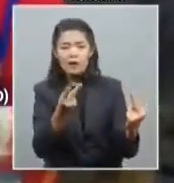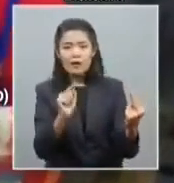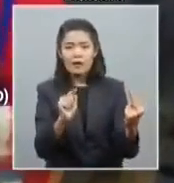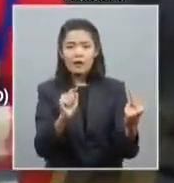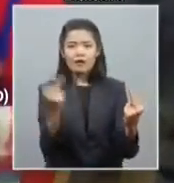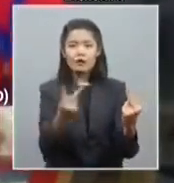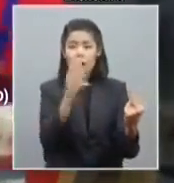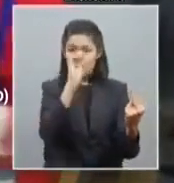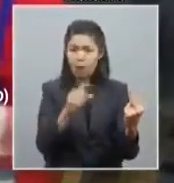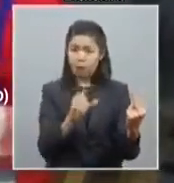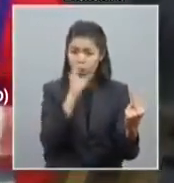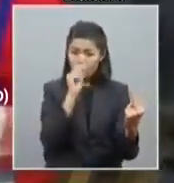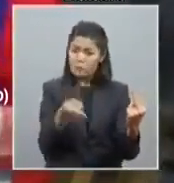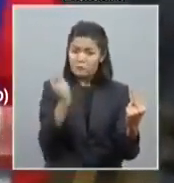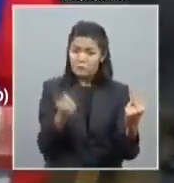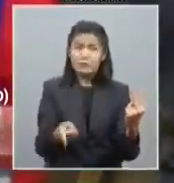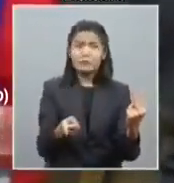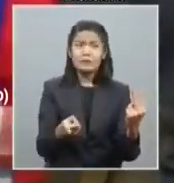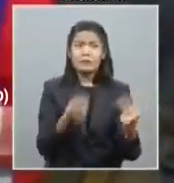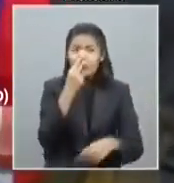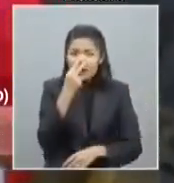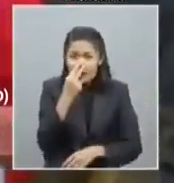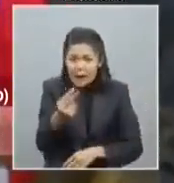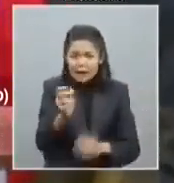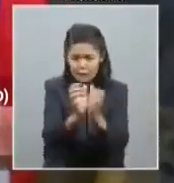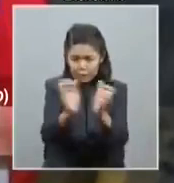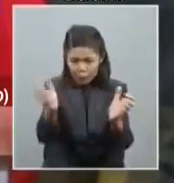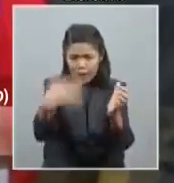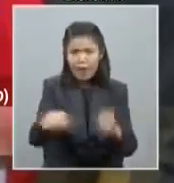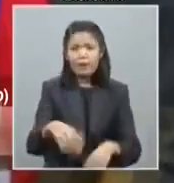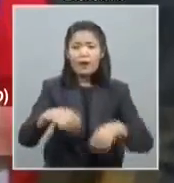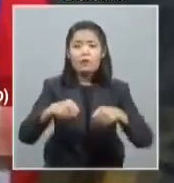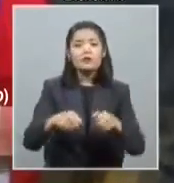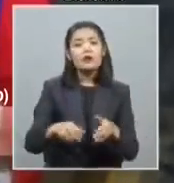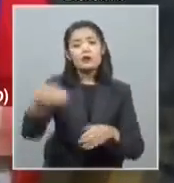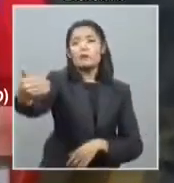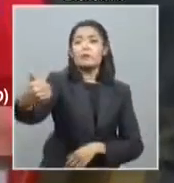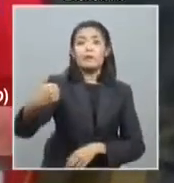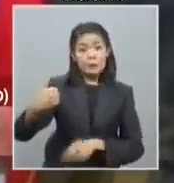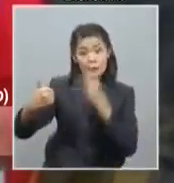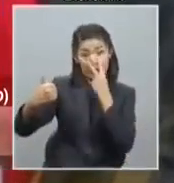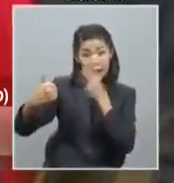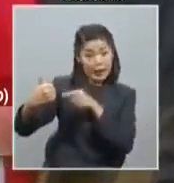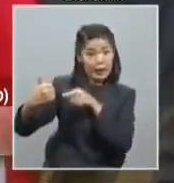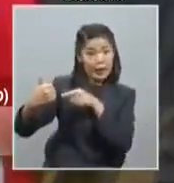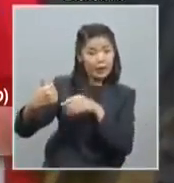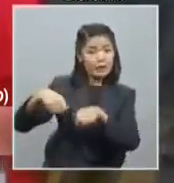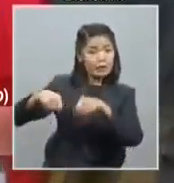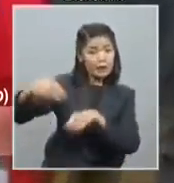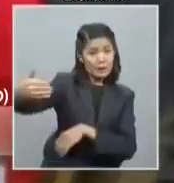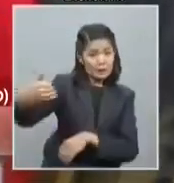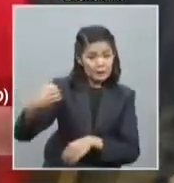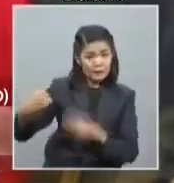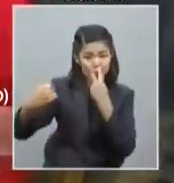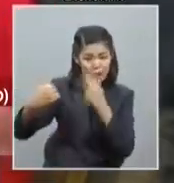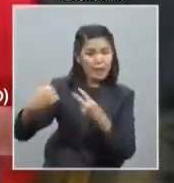ยันว่าไม่ได้กลับคำให้การก็ยืนยันเห็นบิลลี่ถูกปล่อยตัวขี่มอเตอร์ไซค์สวนกันออกไปในวันที่ถูกควบคุมตัวเรื่องน้ำผึ้ง